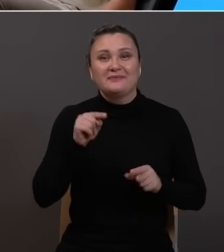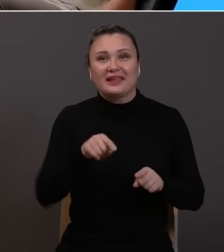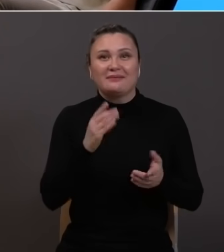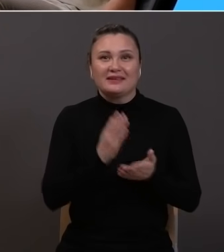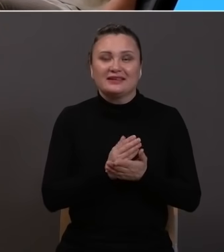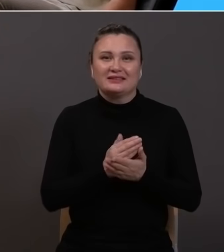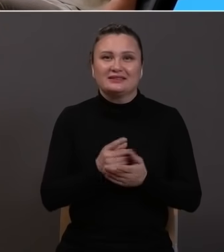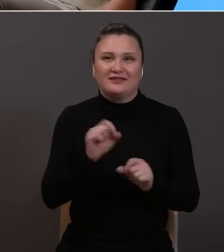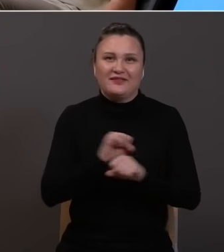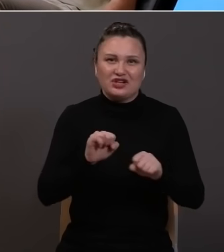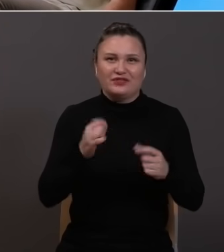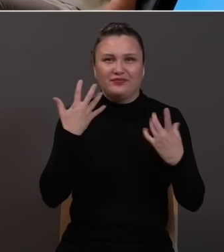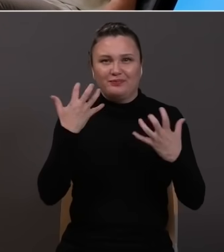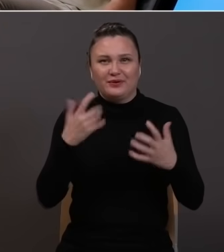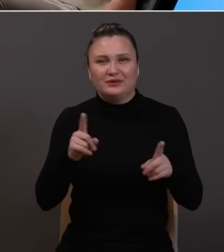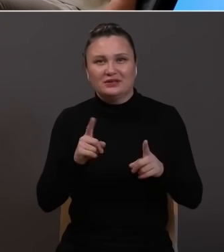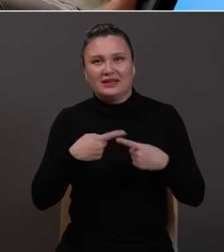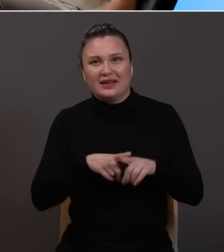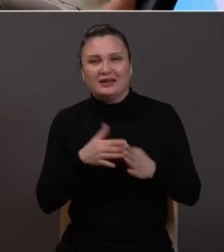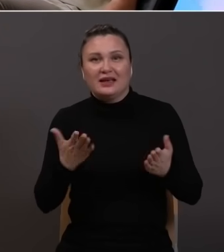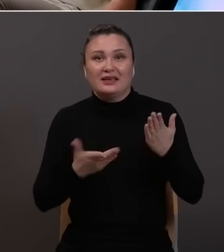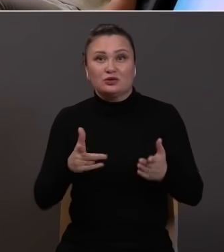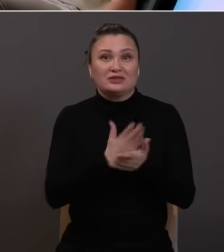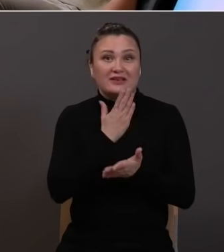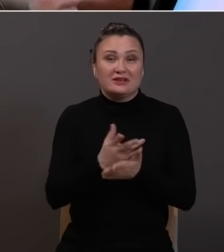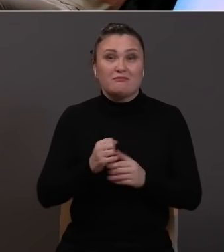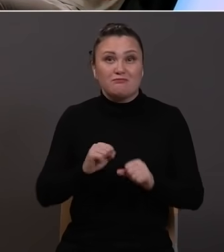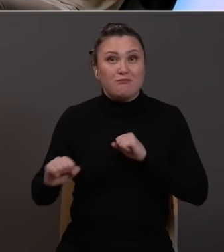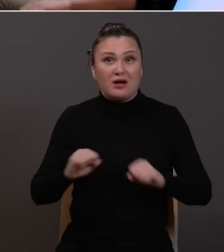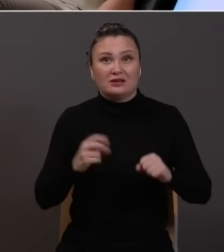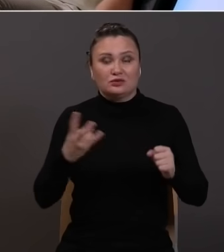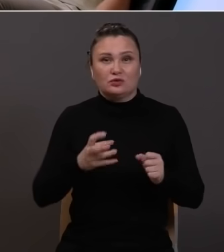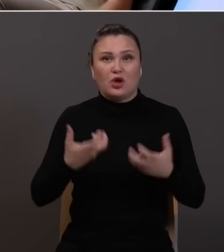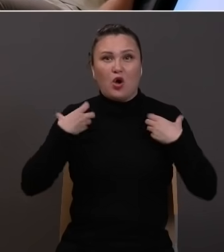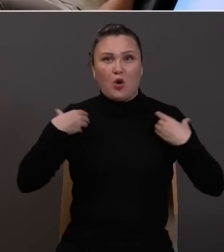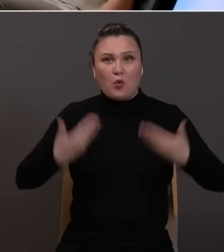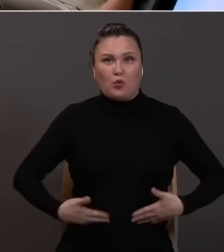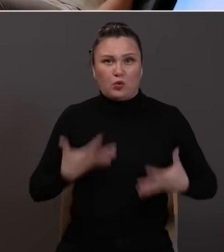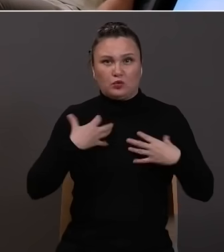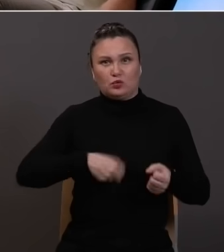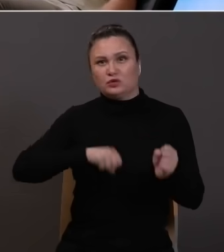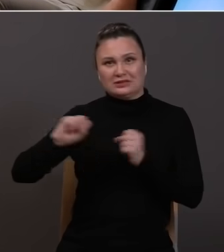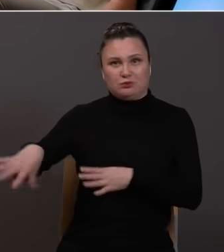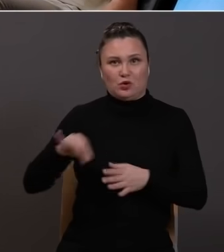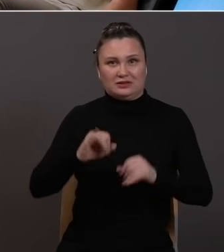там фальшфейеры и всевозможная, то есть там техника. Если уж он совсем за тобой погнался, нужно сбросить куртку, и он отвлечется на нее. И этот запах